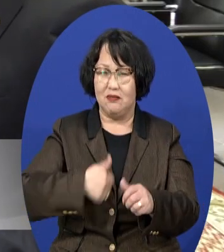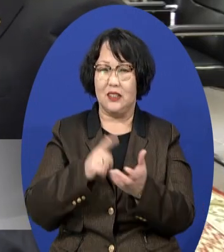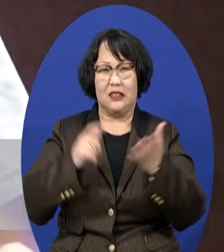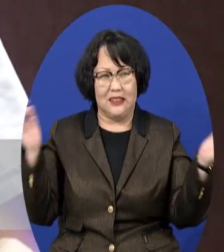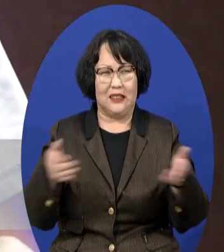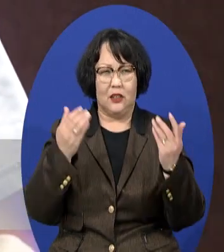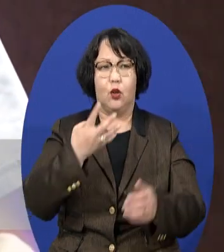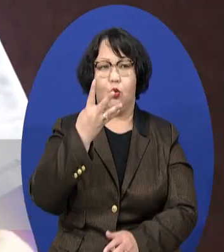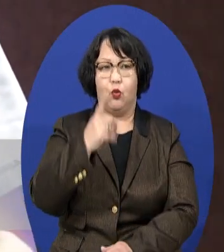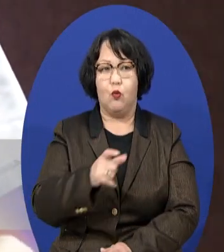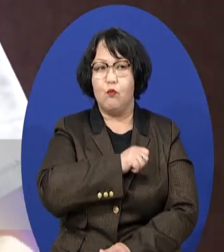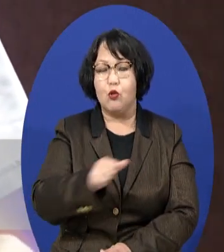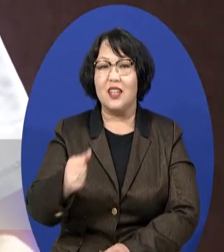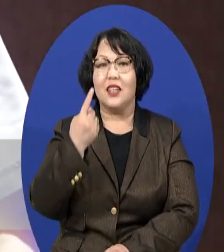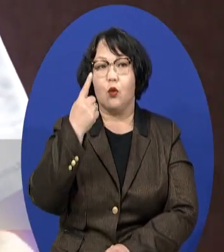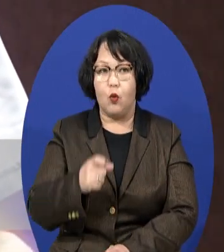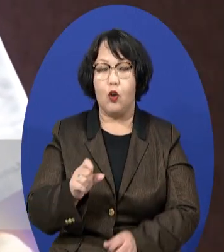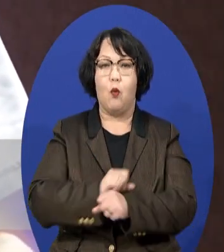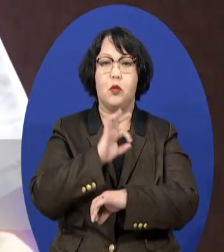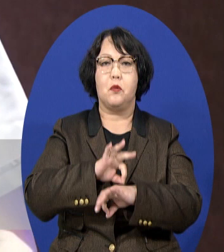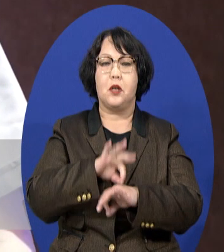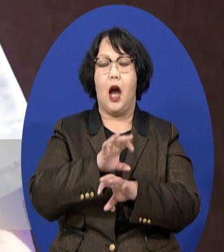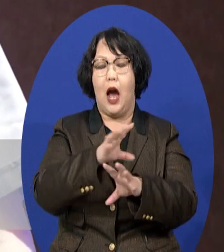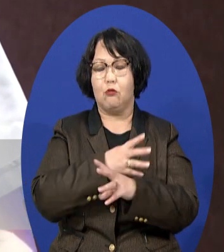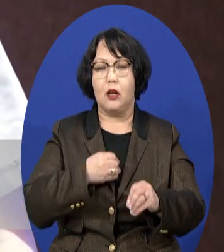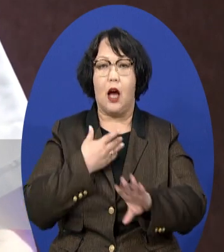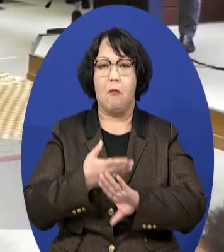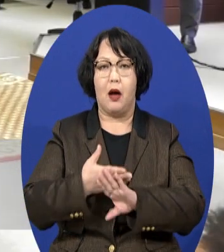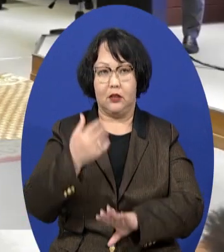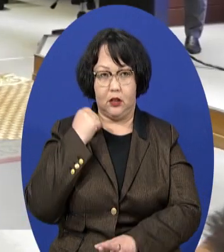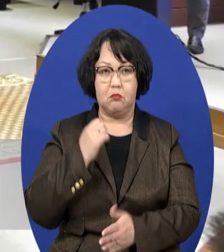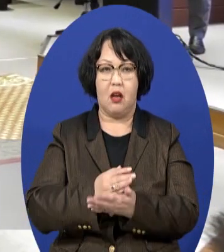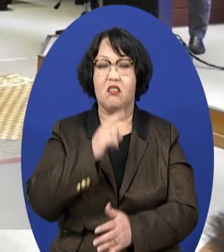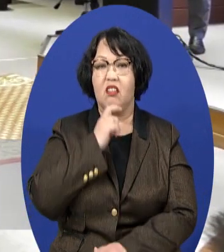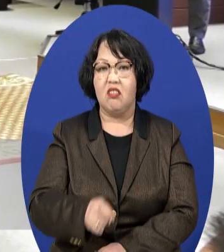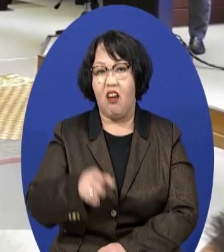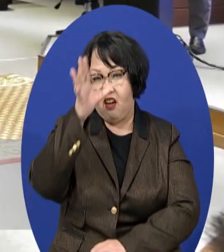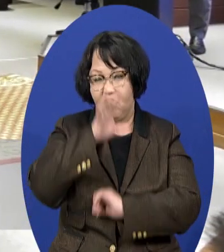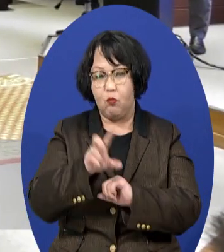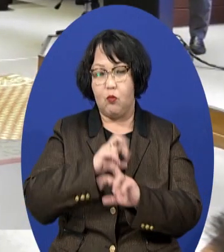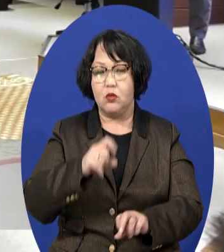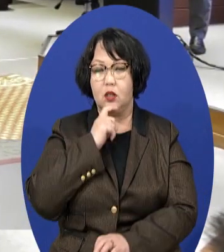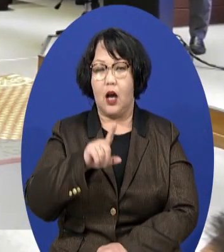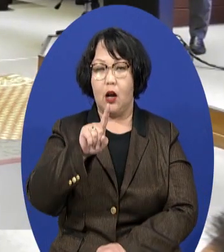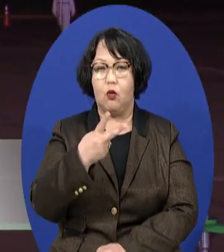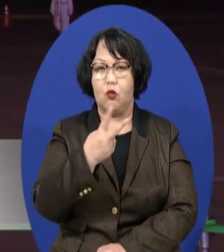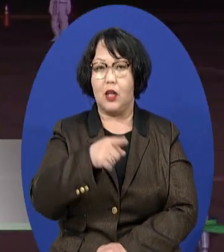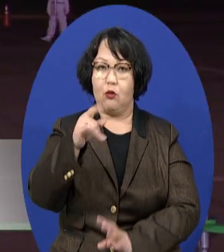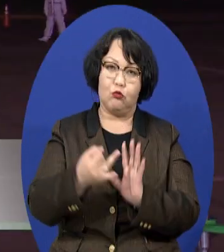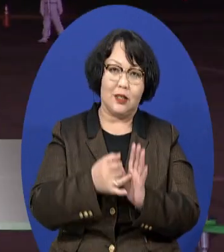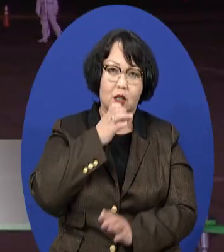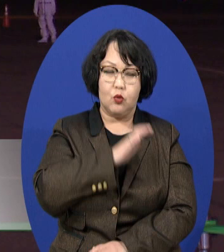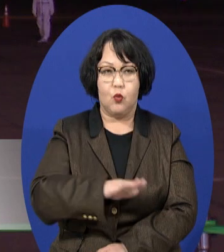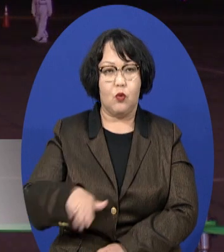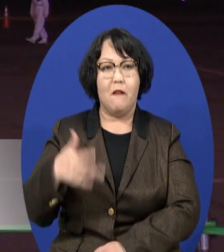хүмүүсийн 4 хүн тутмын 3 нь халдвараас хамгаалагдаж байгааг эрдэмтэн судлаач баталсан. Одоогийн нөхцөлд 12-оос 17 насны хүүхдүүдэд вакцинжуулах